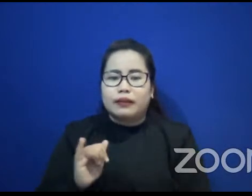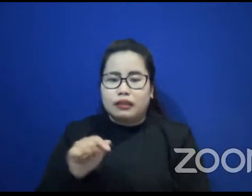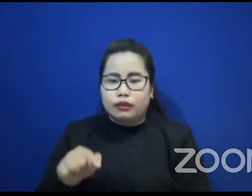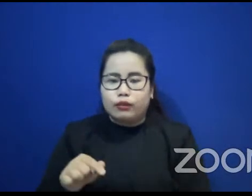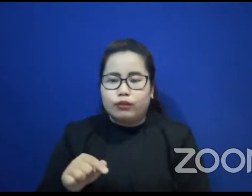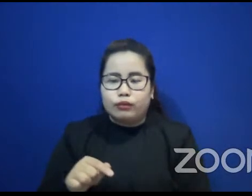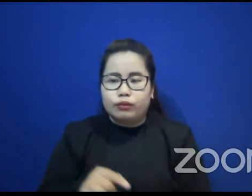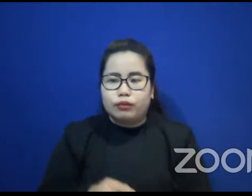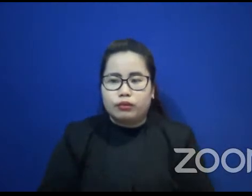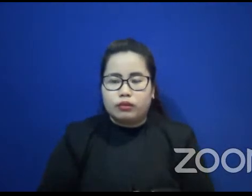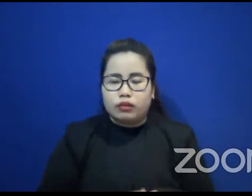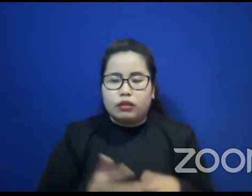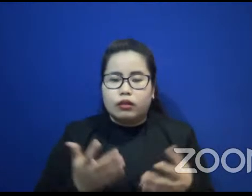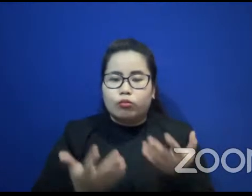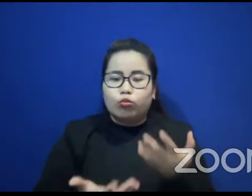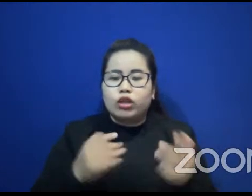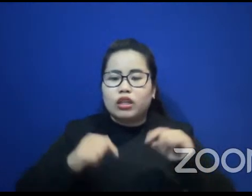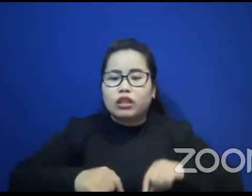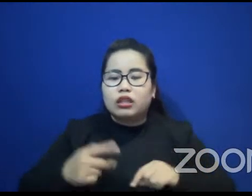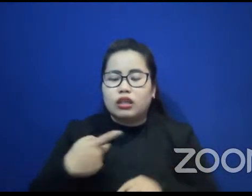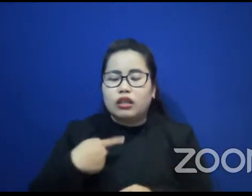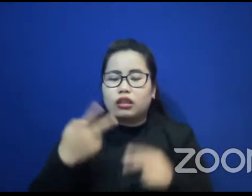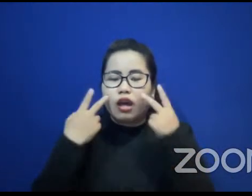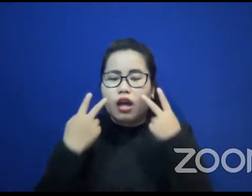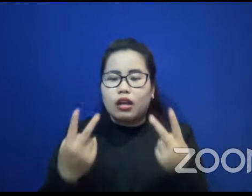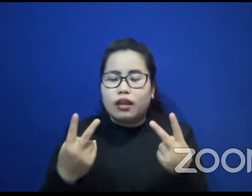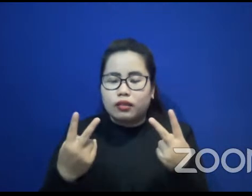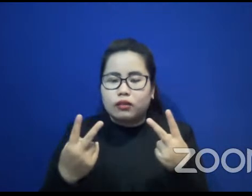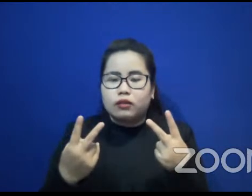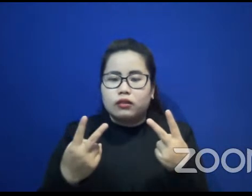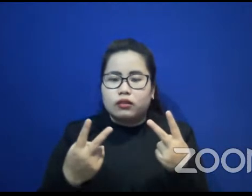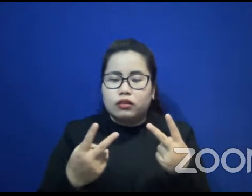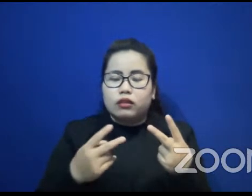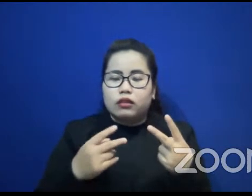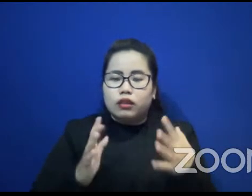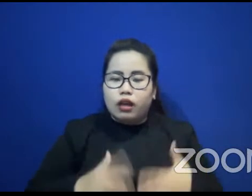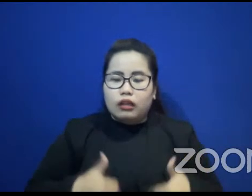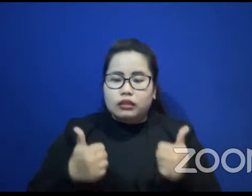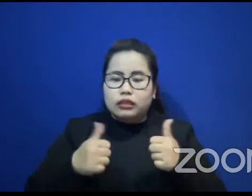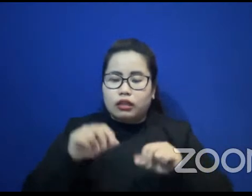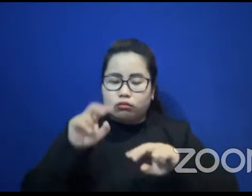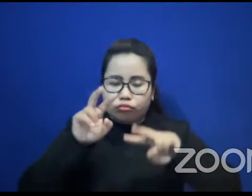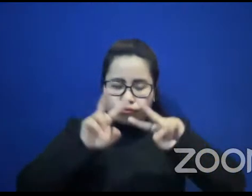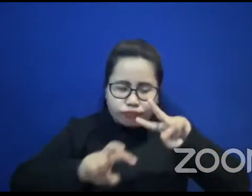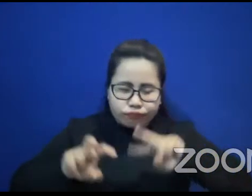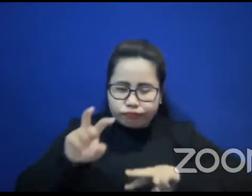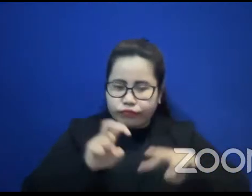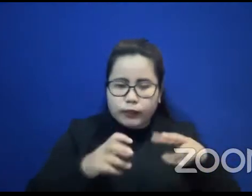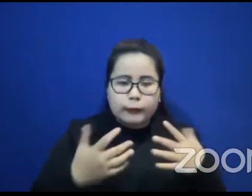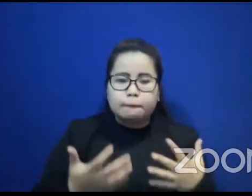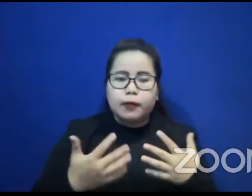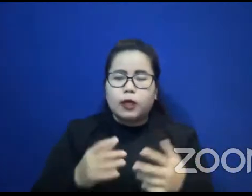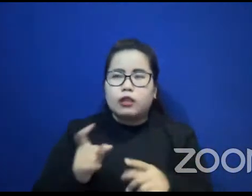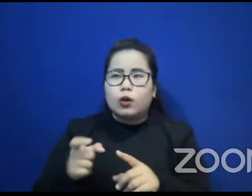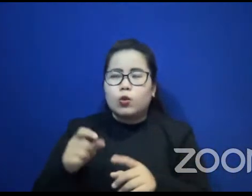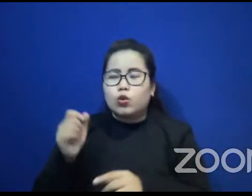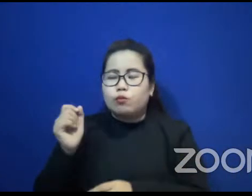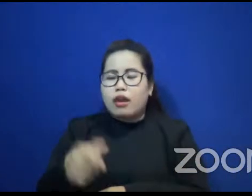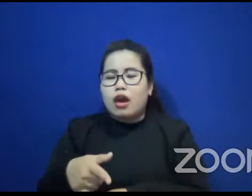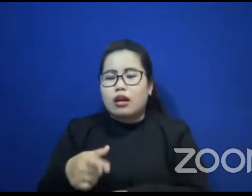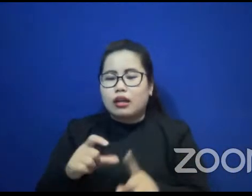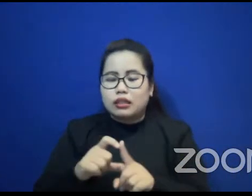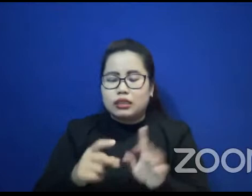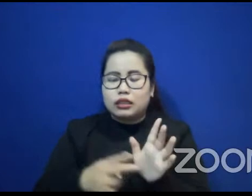itu ia jadi nanti ini memang kita lihat juga aha dan hasil investigasi Seperti apa dendanya Seperti apa itu nanti kita